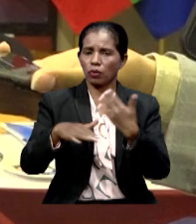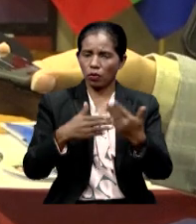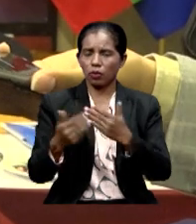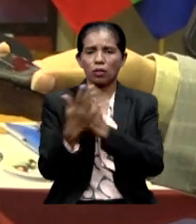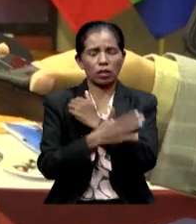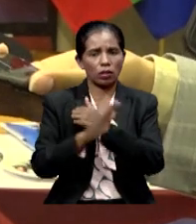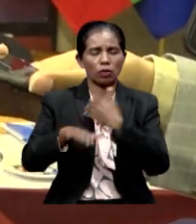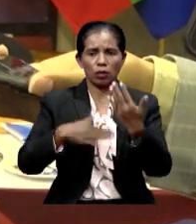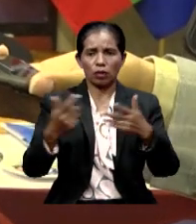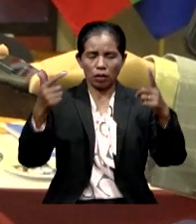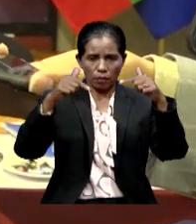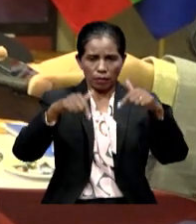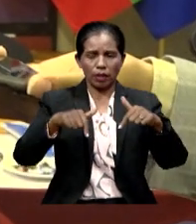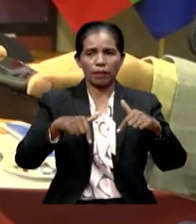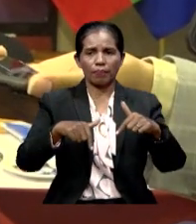mai hane